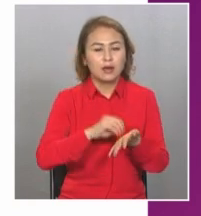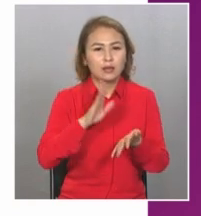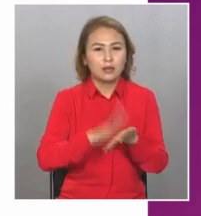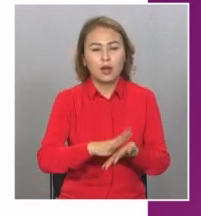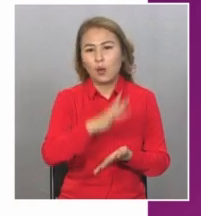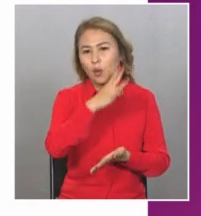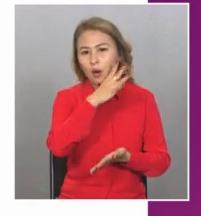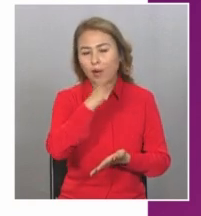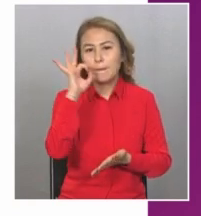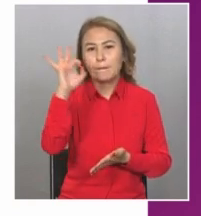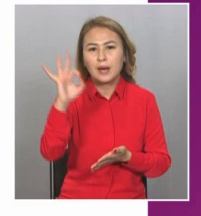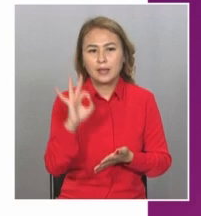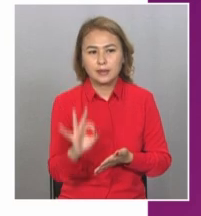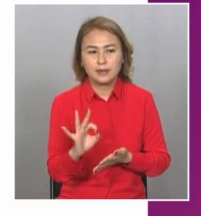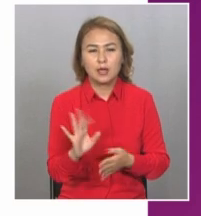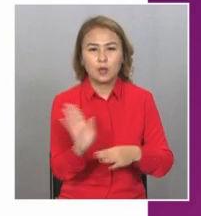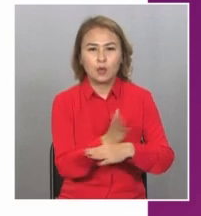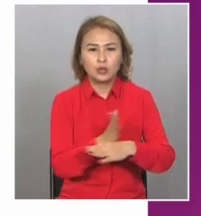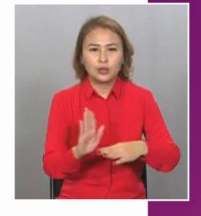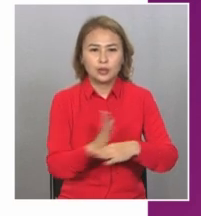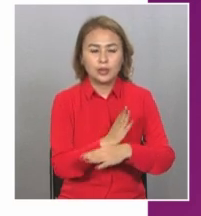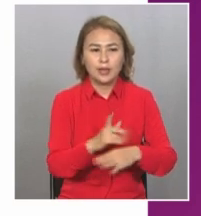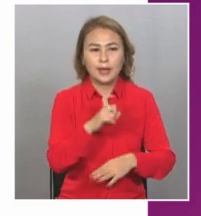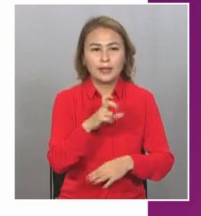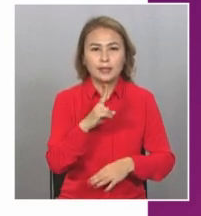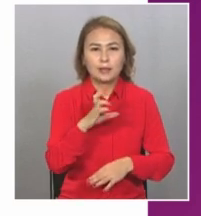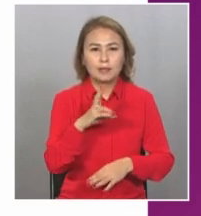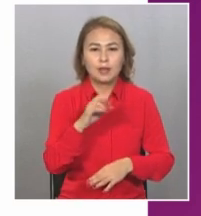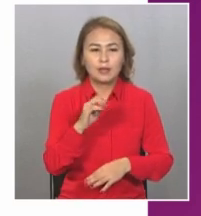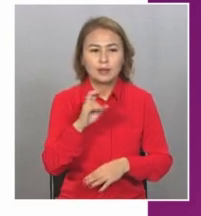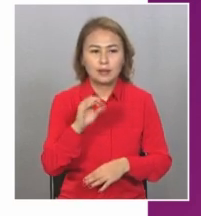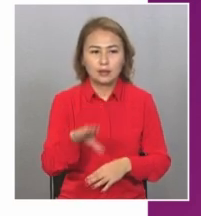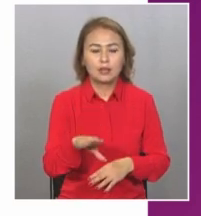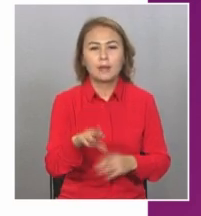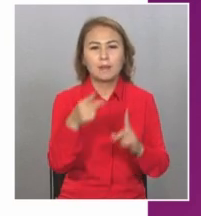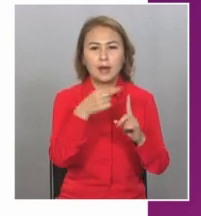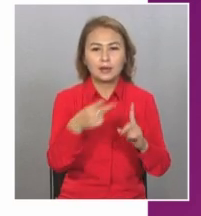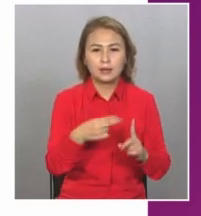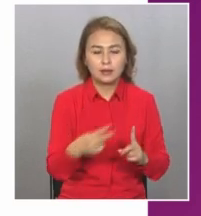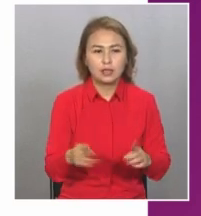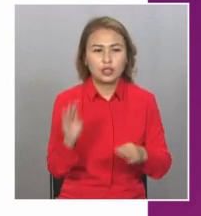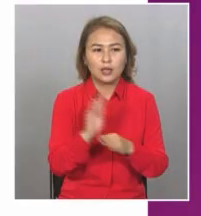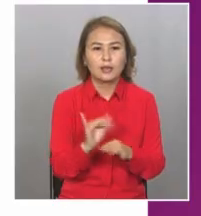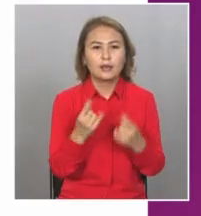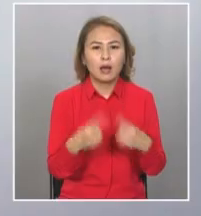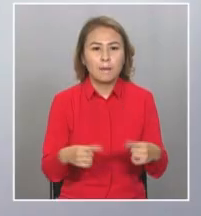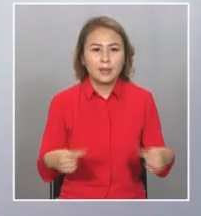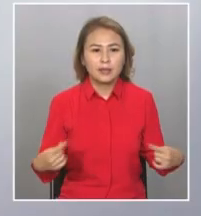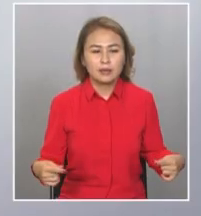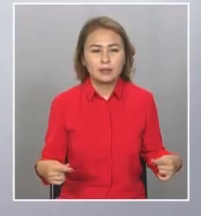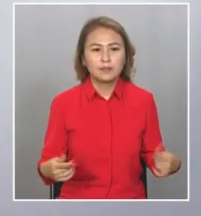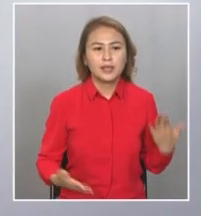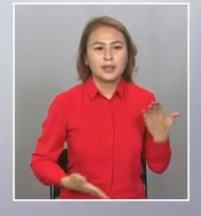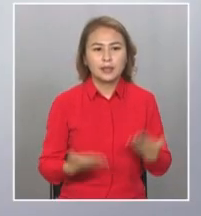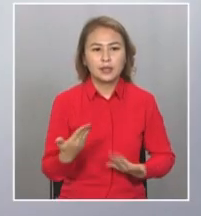уақыт, пайыздық, бөлшектік, экспоненциалдық, мәтіндік және тағы да басқа.